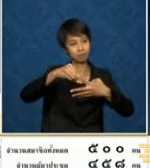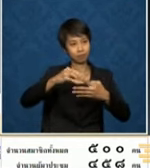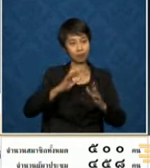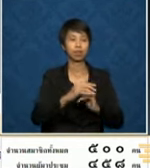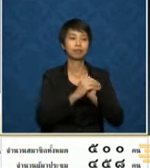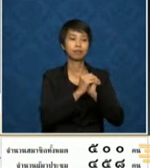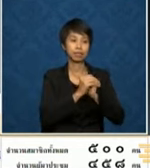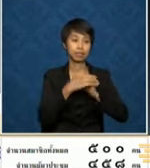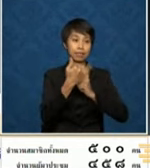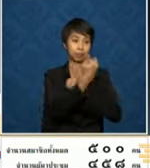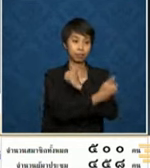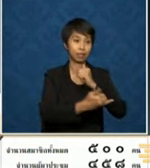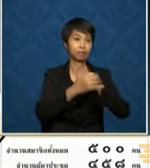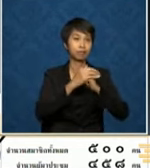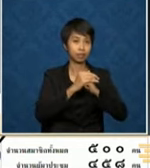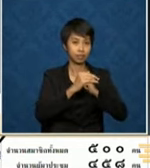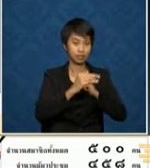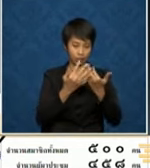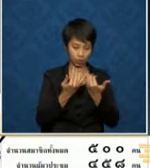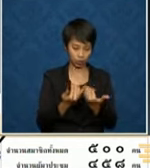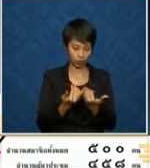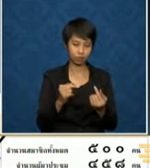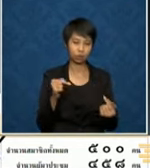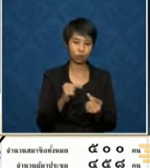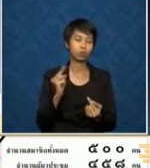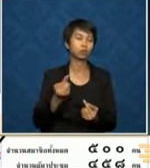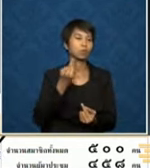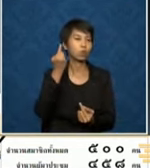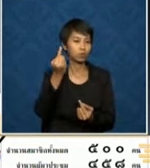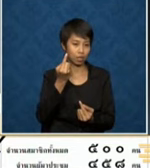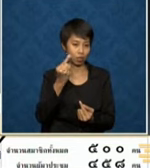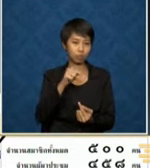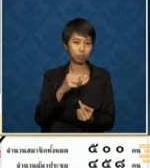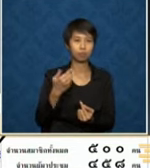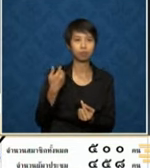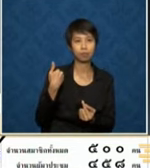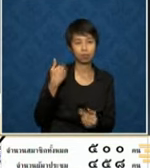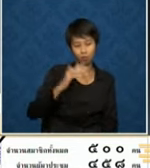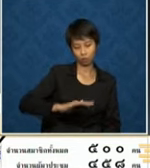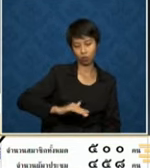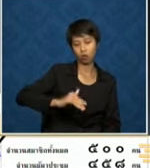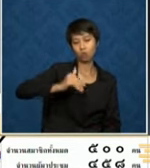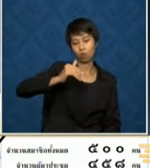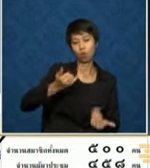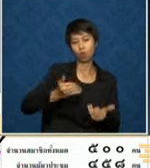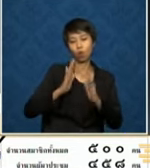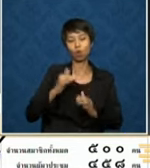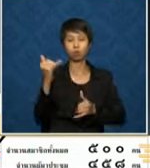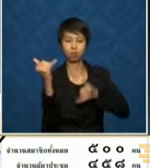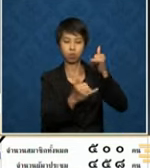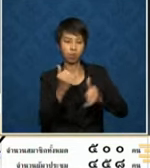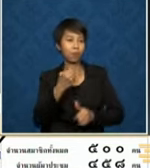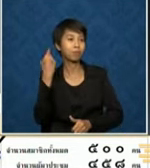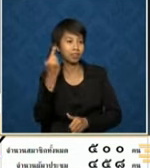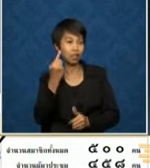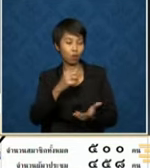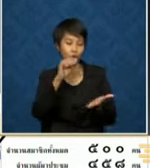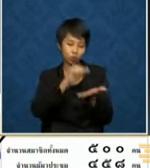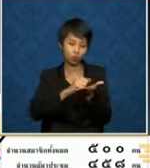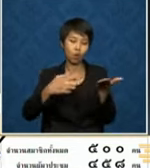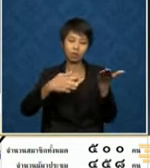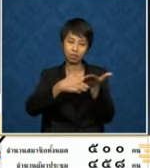นเนี่ยได้ฟื้นฟูนะคะการท่องเที่ยวต่างประเทศเนี่ยกลับมาค่อนข้างดีนะคะจำนวนที่นั่งในเที่ยวบินหรือที่เรียกว่า